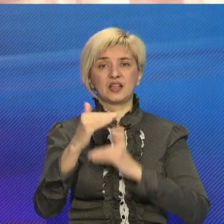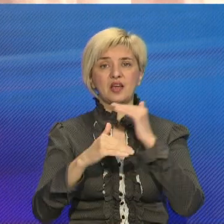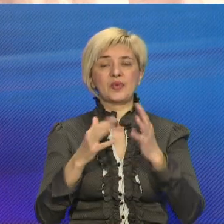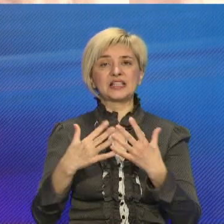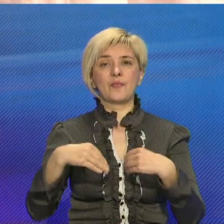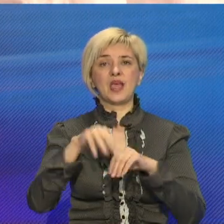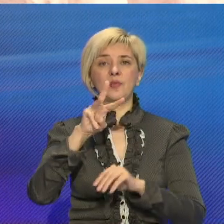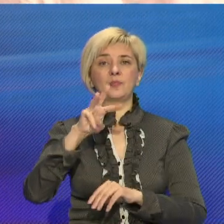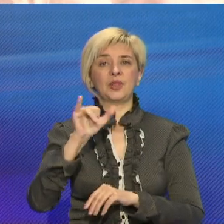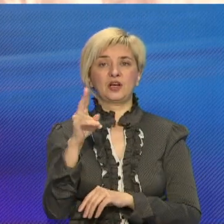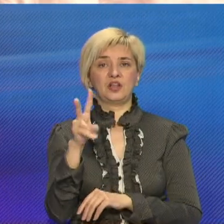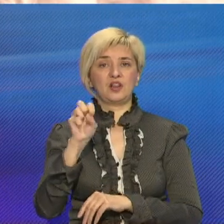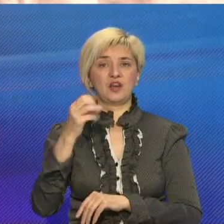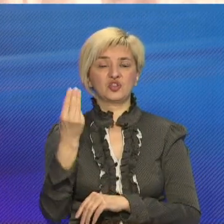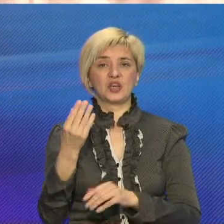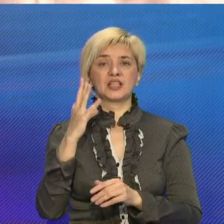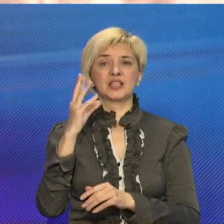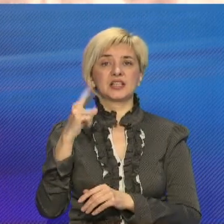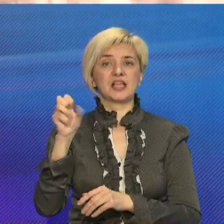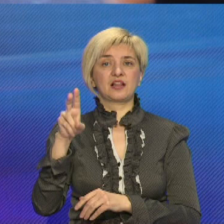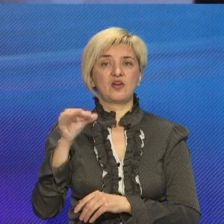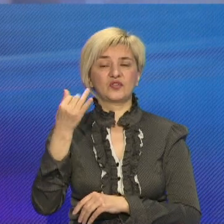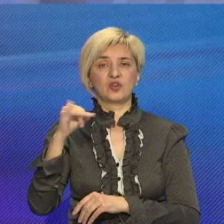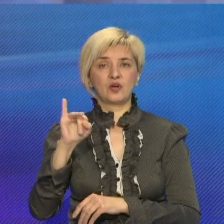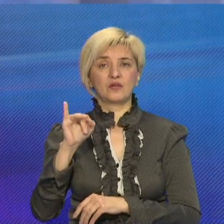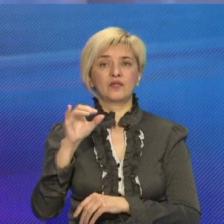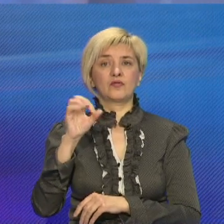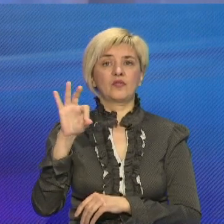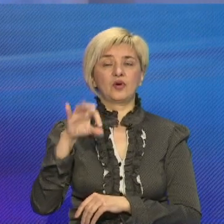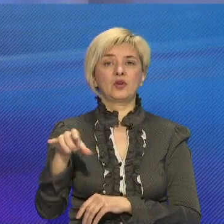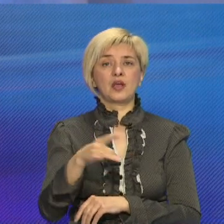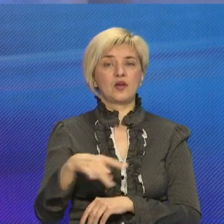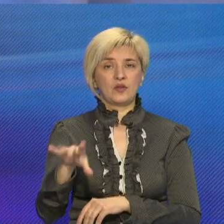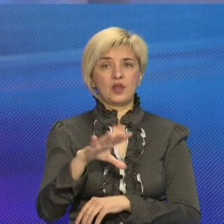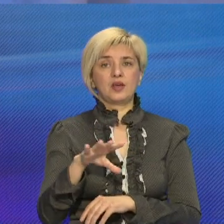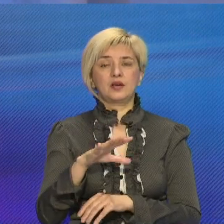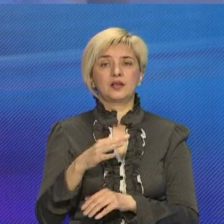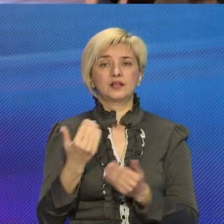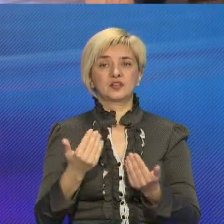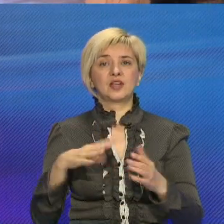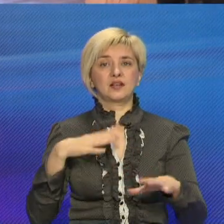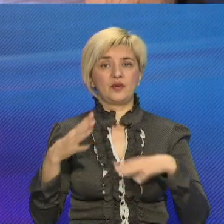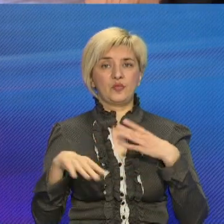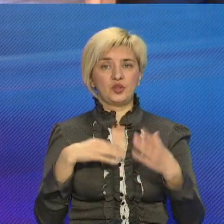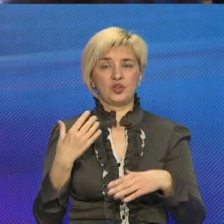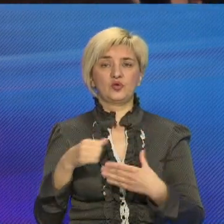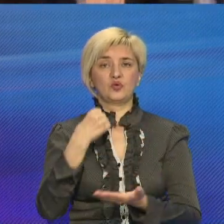Дятловского района. Дружная команда зараз проводит репетиции перед отказным выступом у столицы.